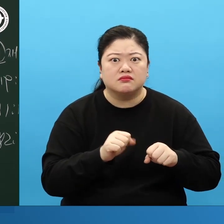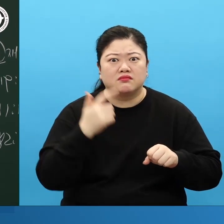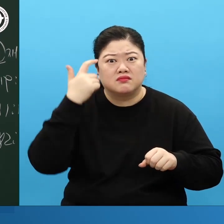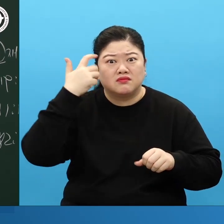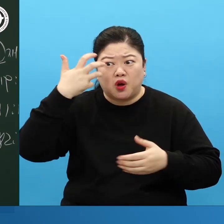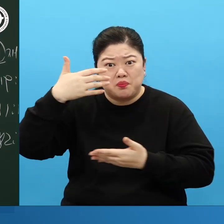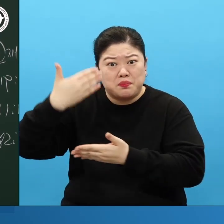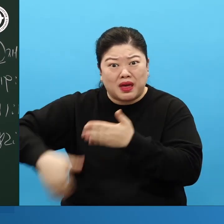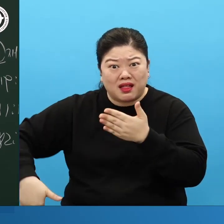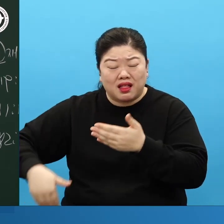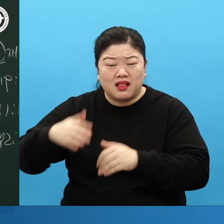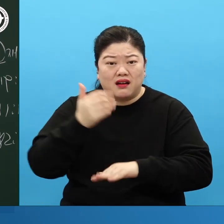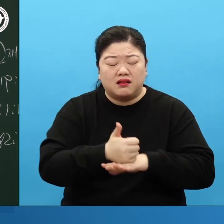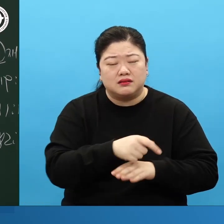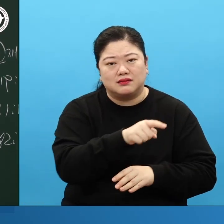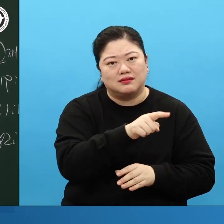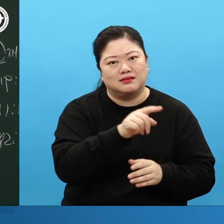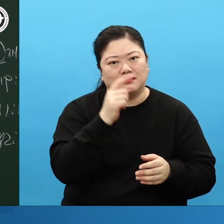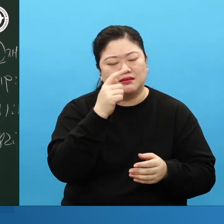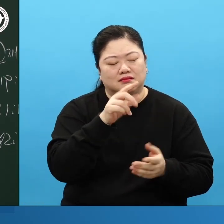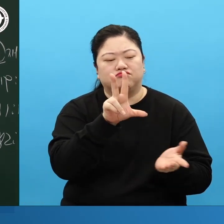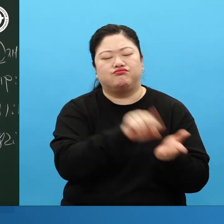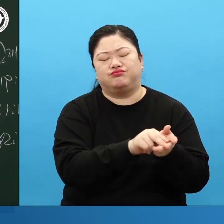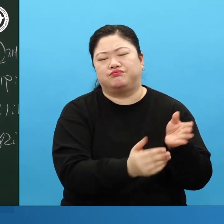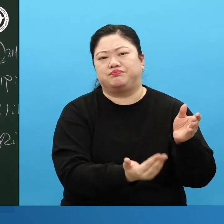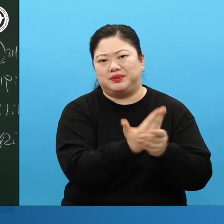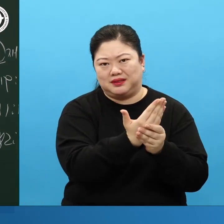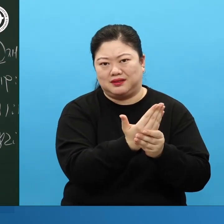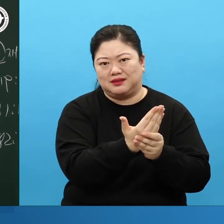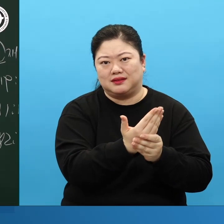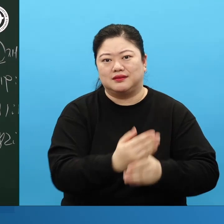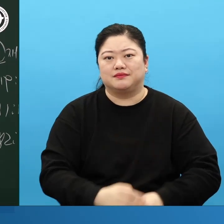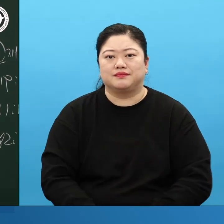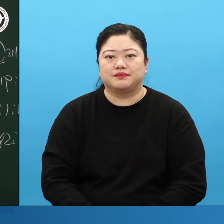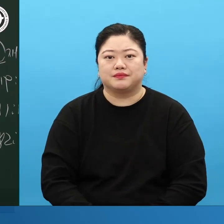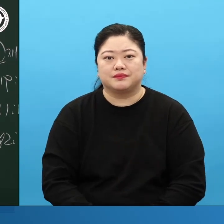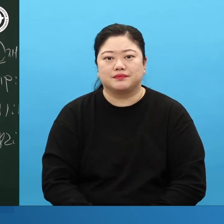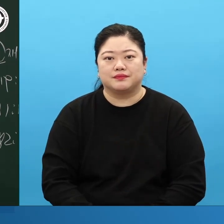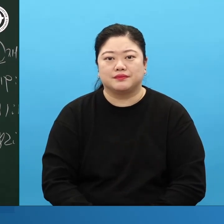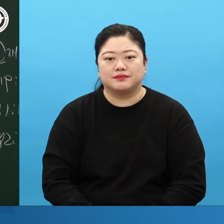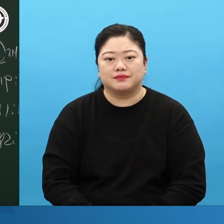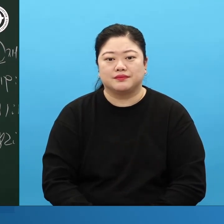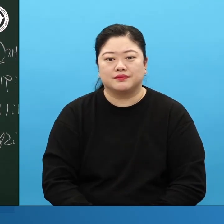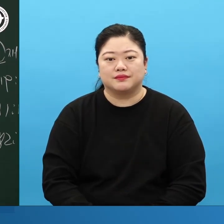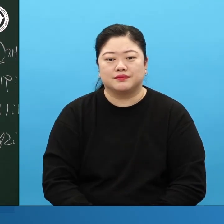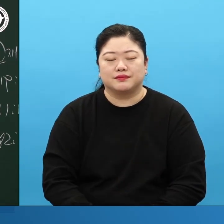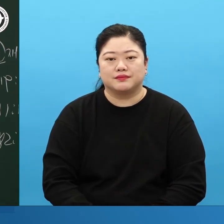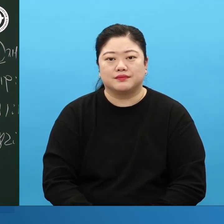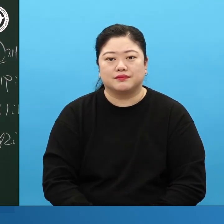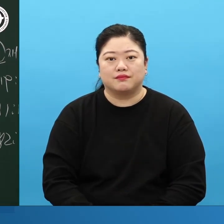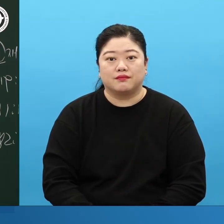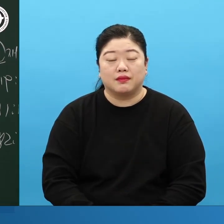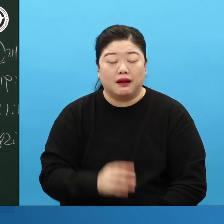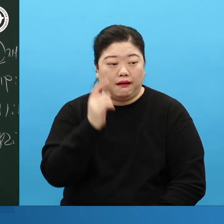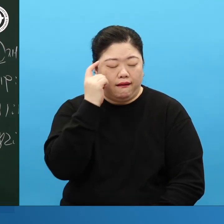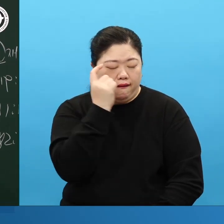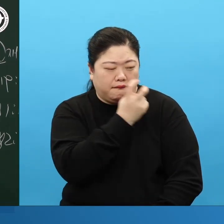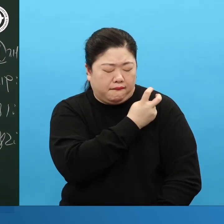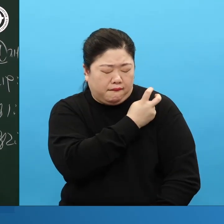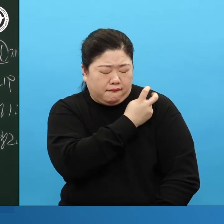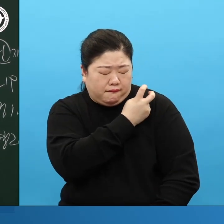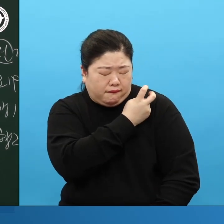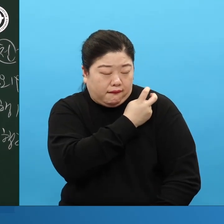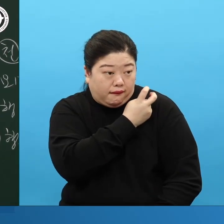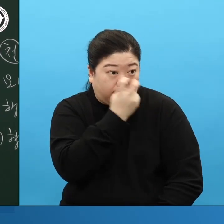Vienen. 그래서 여러분 아주 특별한 머리가 있는 사람들이 보면 영적 문제 특별하게 온단 말이에요. Por eso personas que son